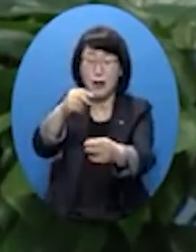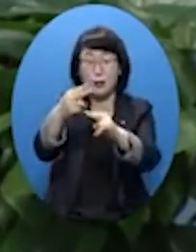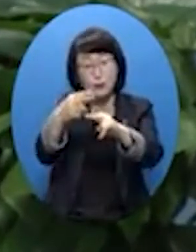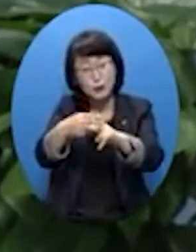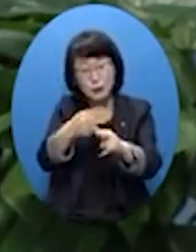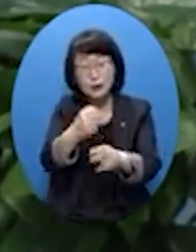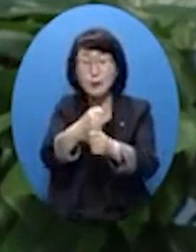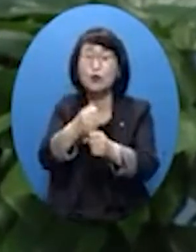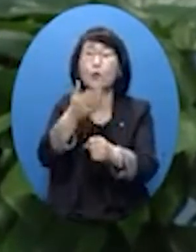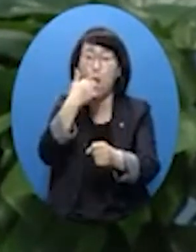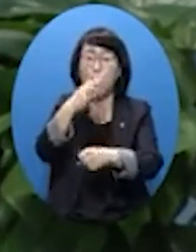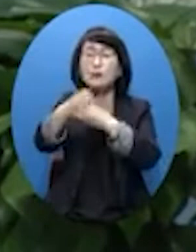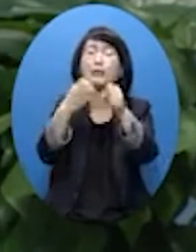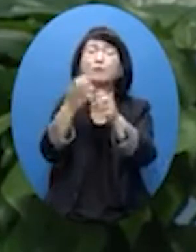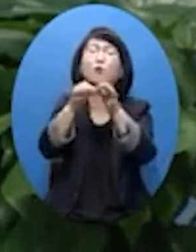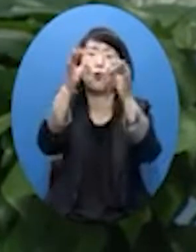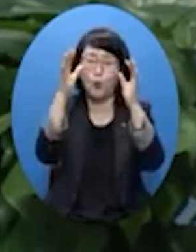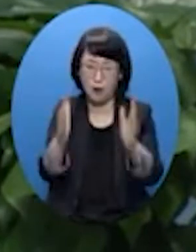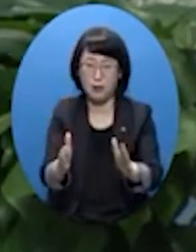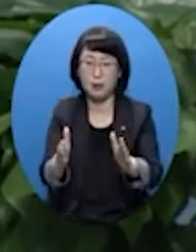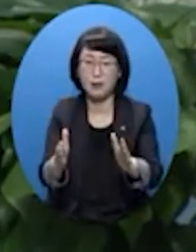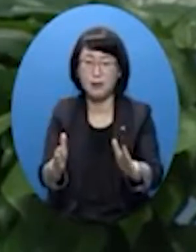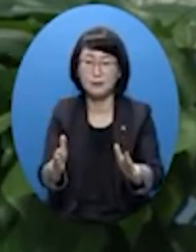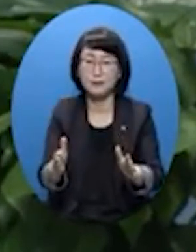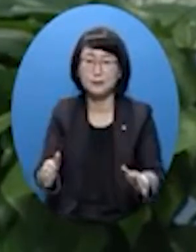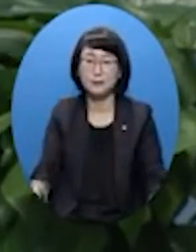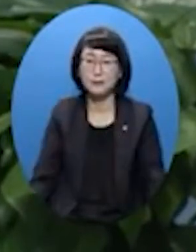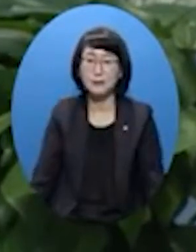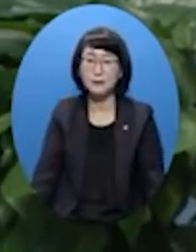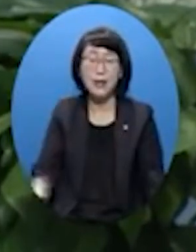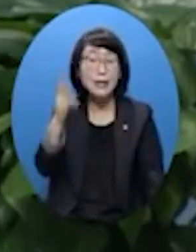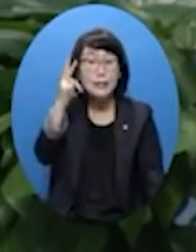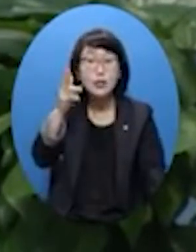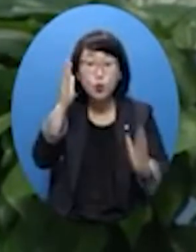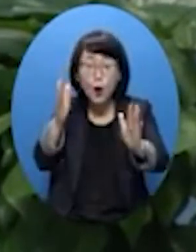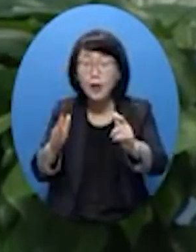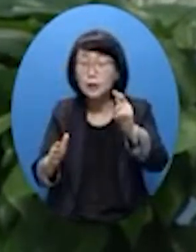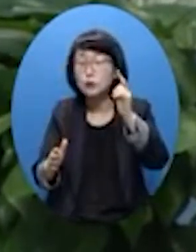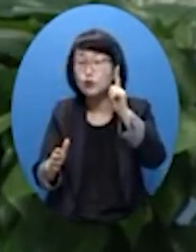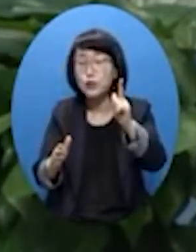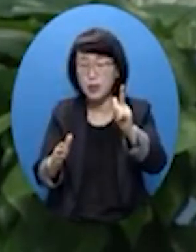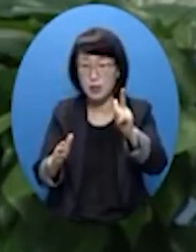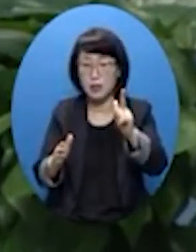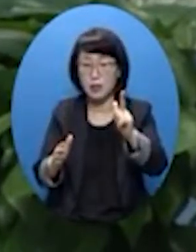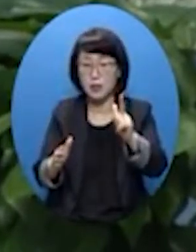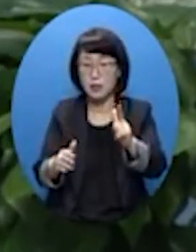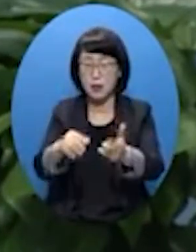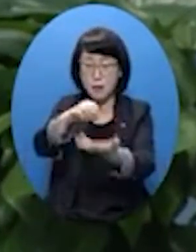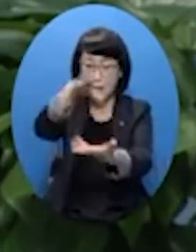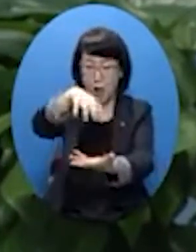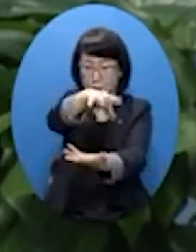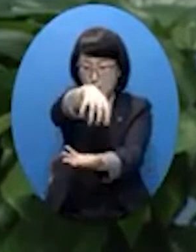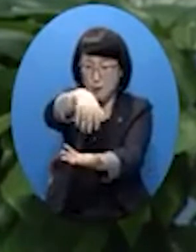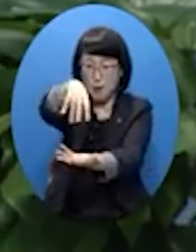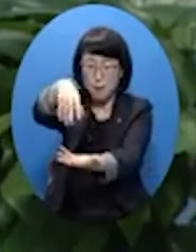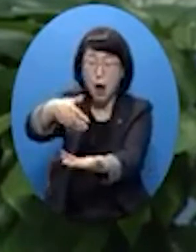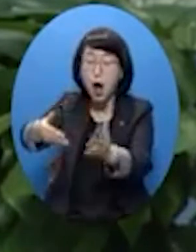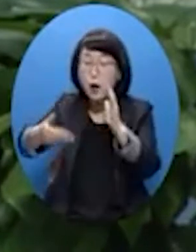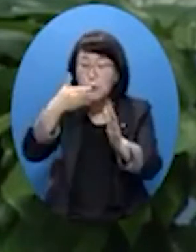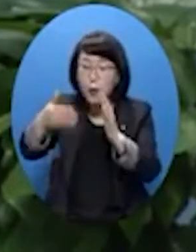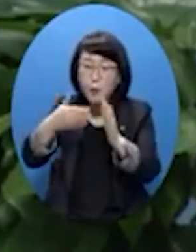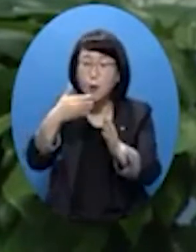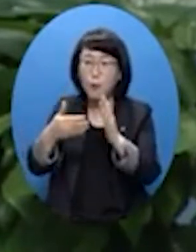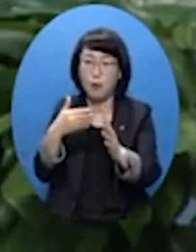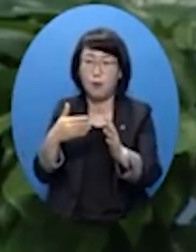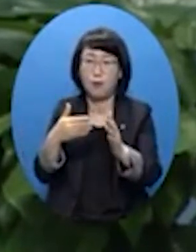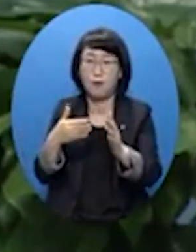먹었습니다 40년 동안 저들이 일주일에 여 3 동안 만나가 내려서 그만 나를 거두어 들여서